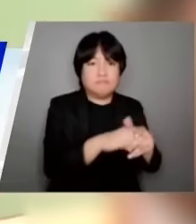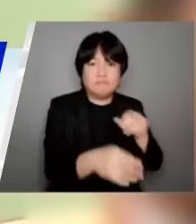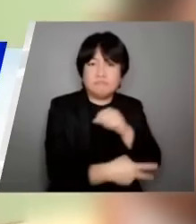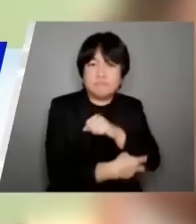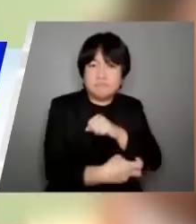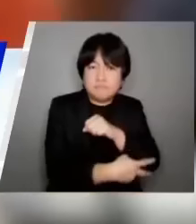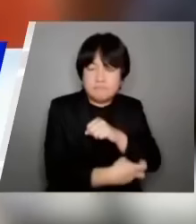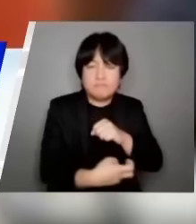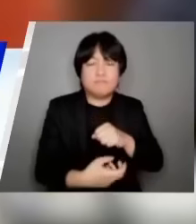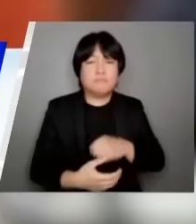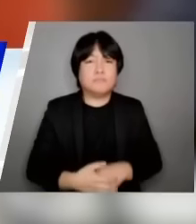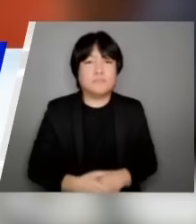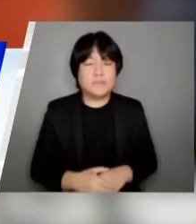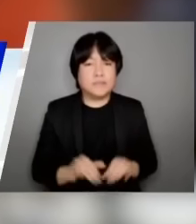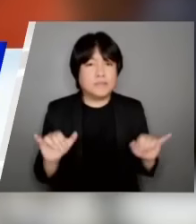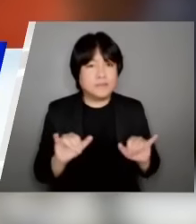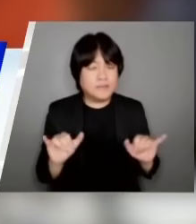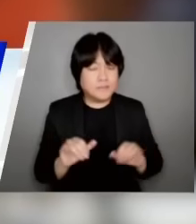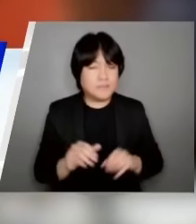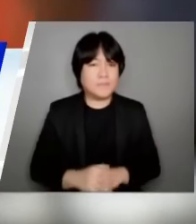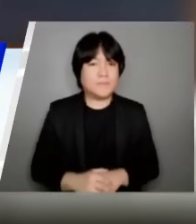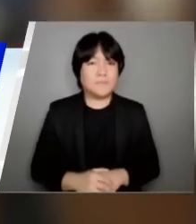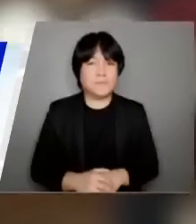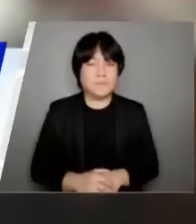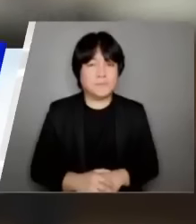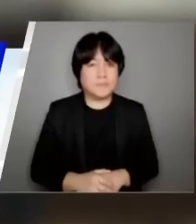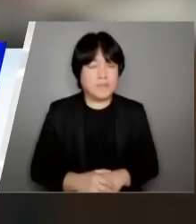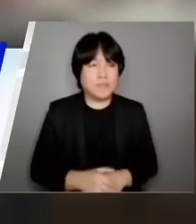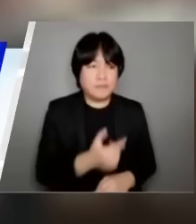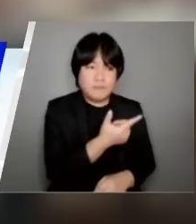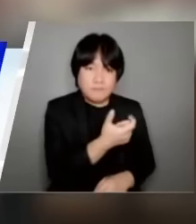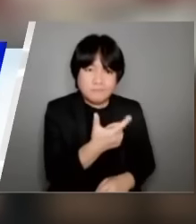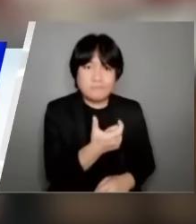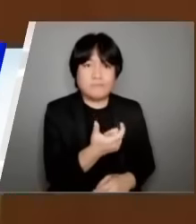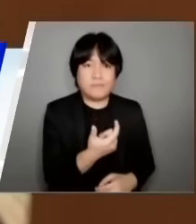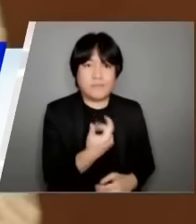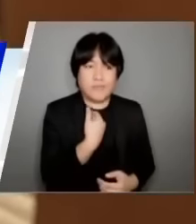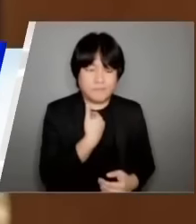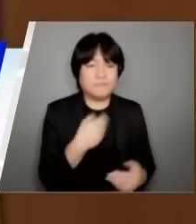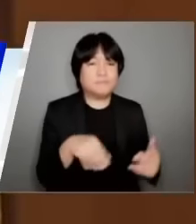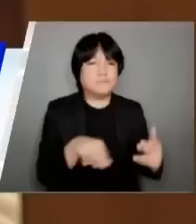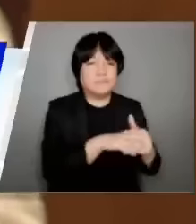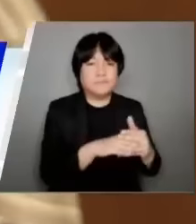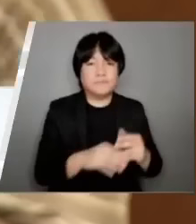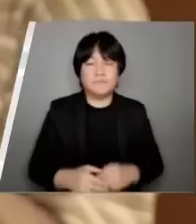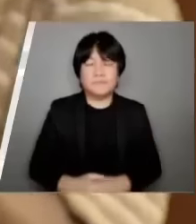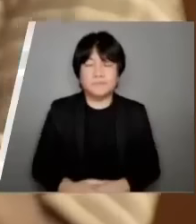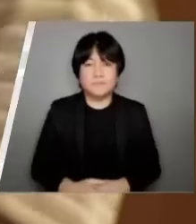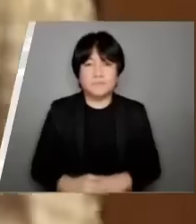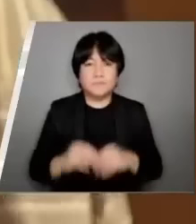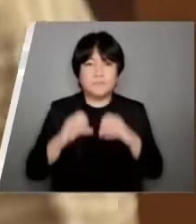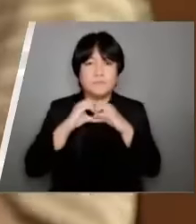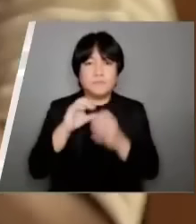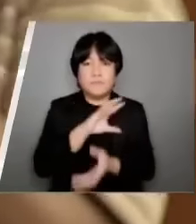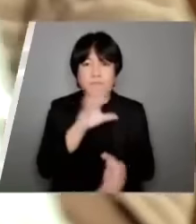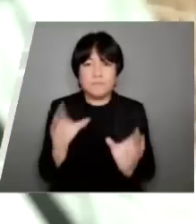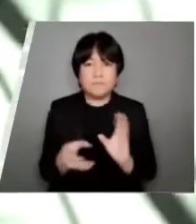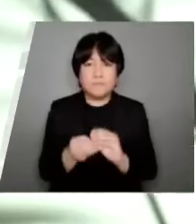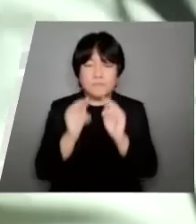at RA 10591 o illegal possession of firearms and explosives. Para sa GMA Integrated